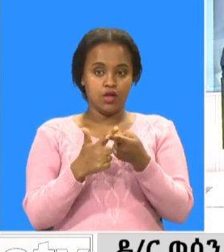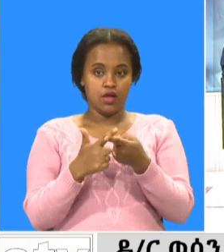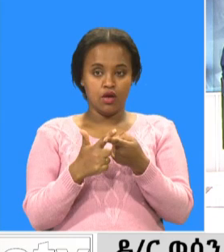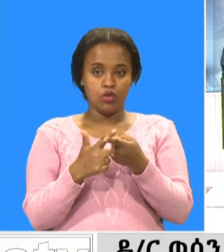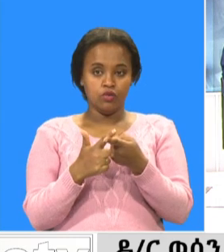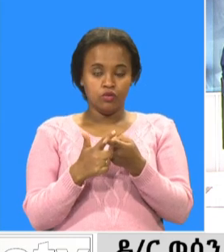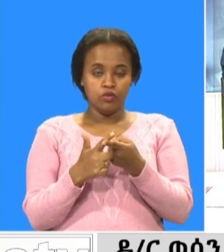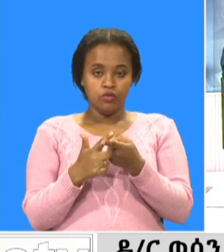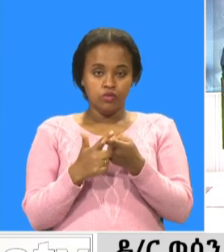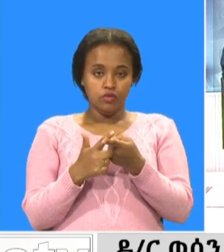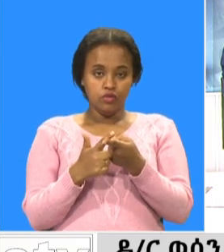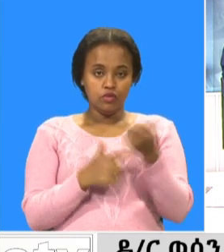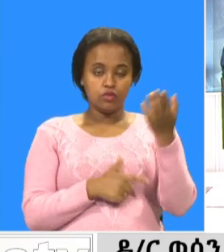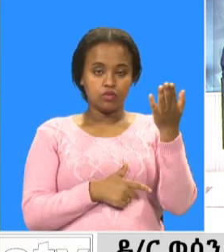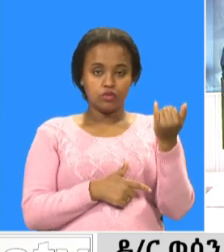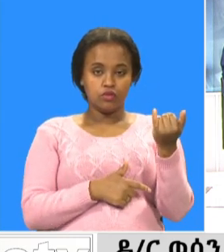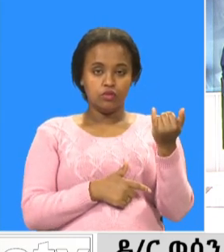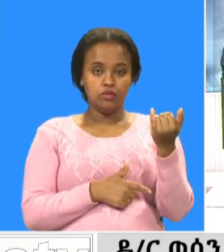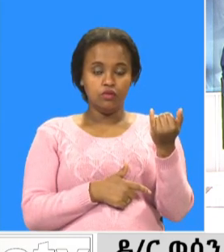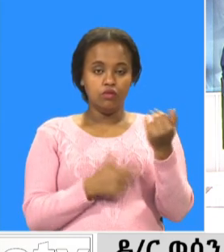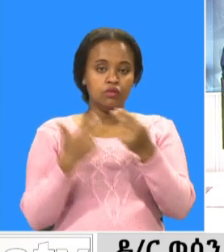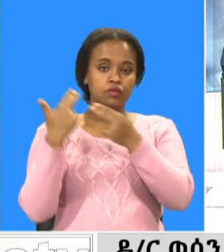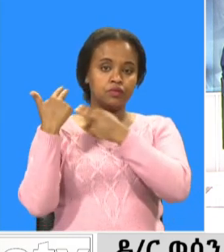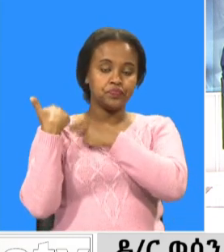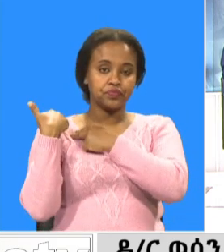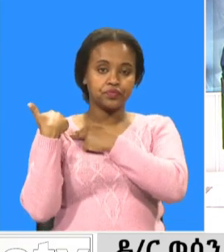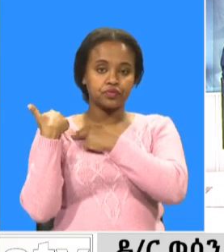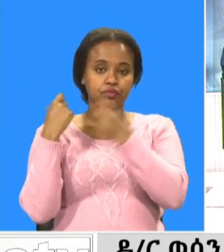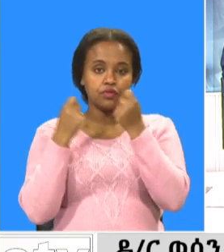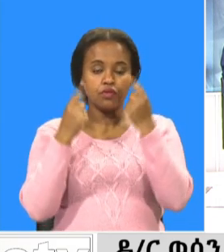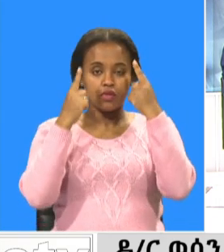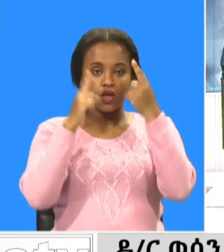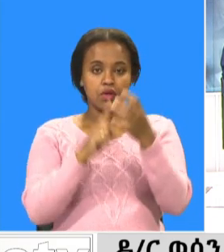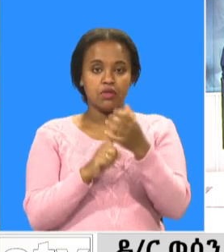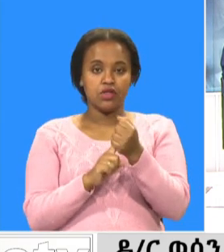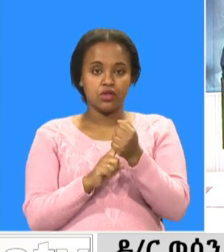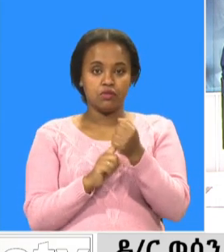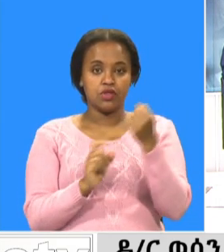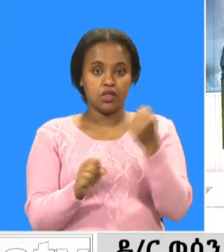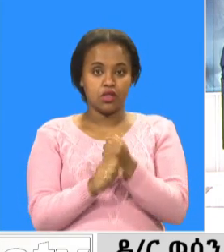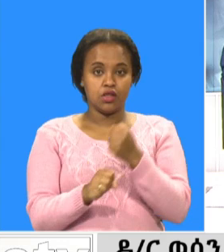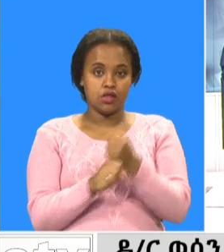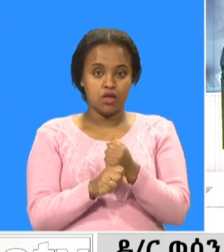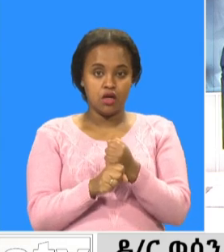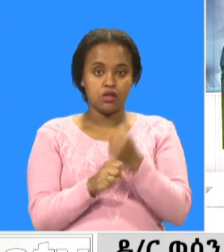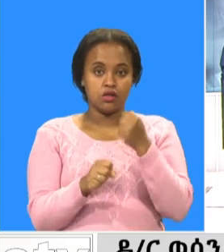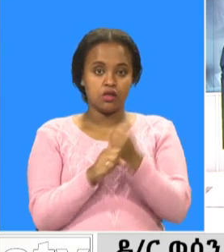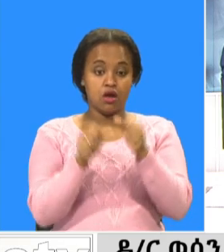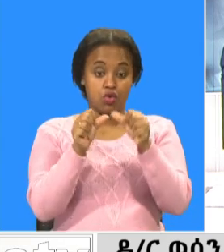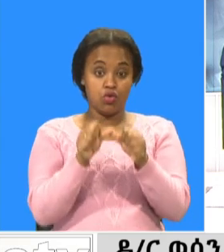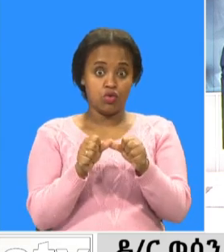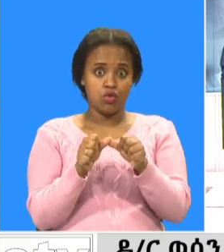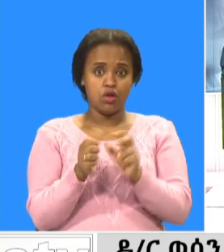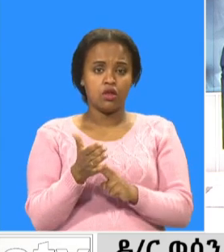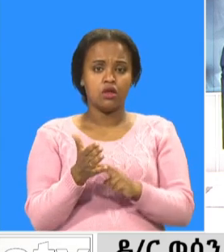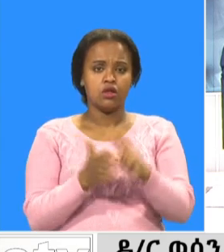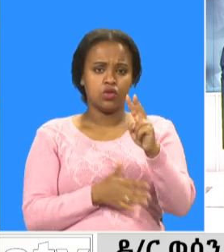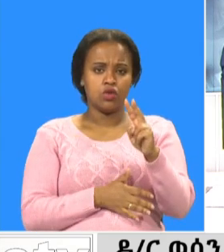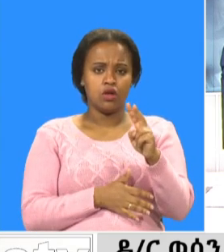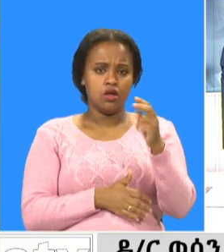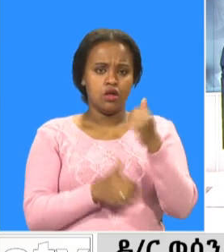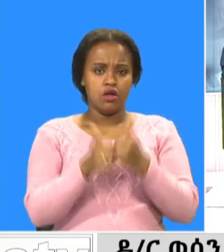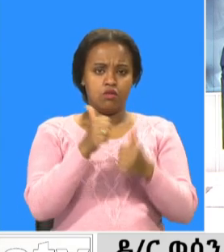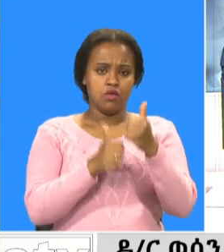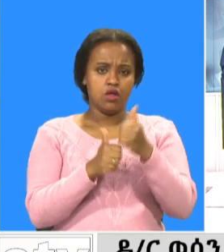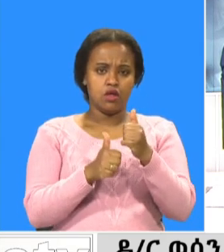ጥያቄ ቅድም ባለስልጣኑ የግንዛቤ ማስጨበጫ ፕሮግራም ሲሰራ ቆይቷል የሚባል ነገር ተነስቷል እና እንደው